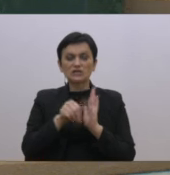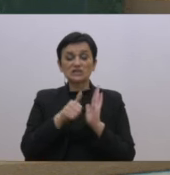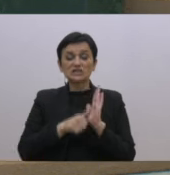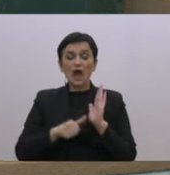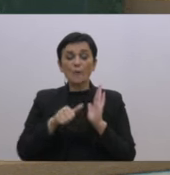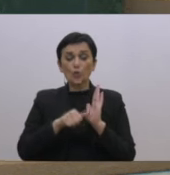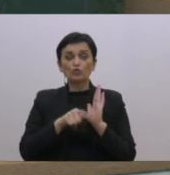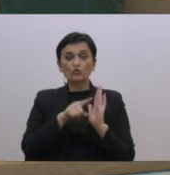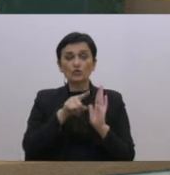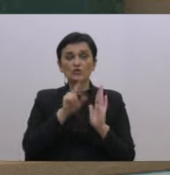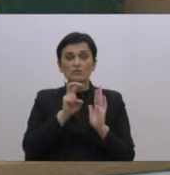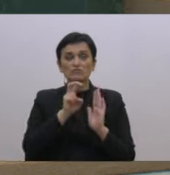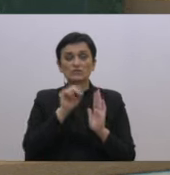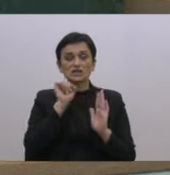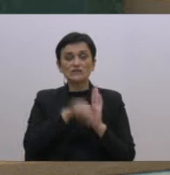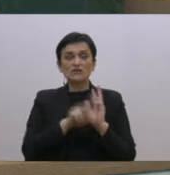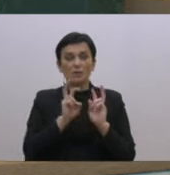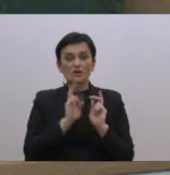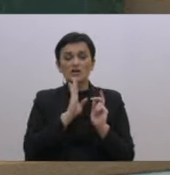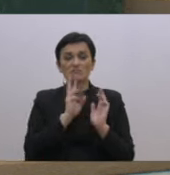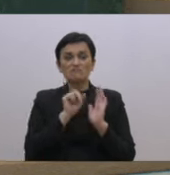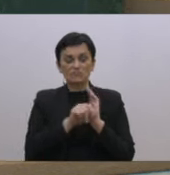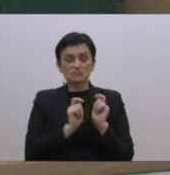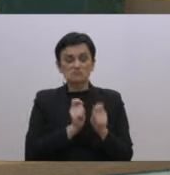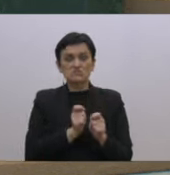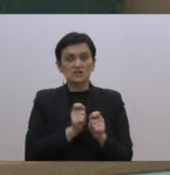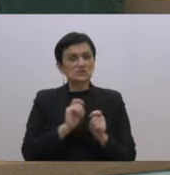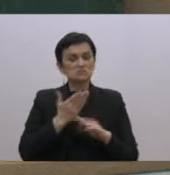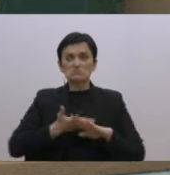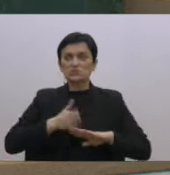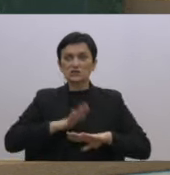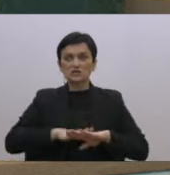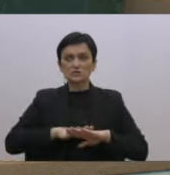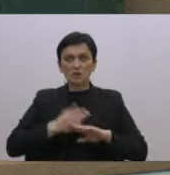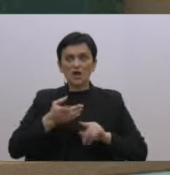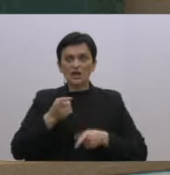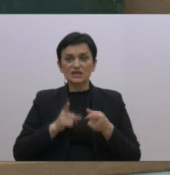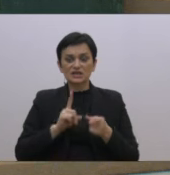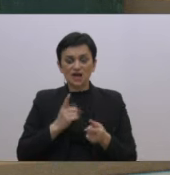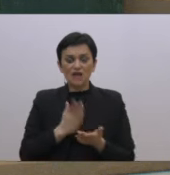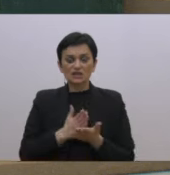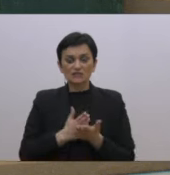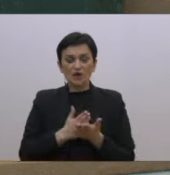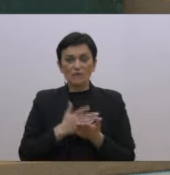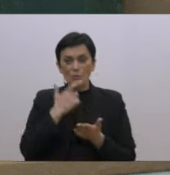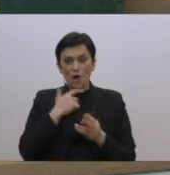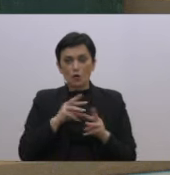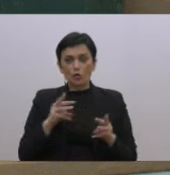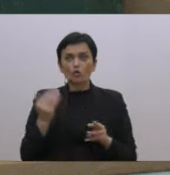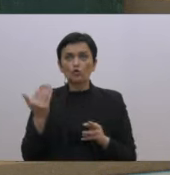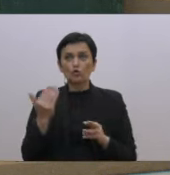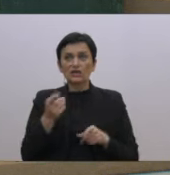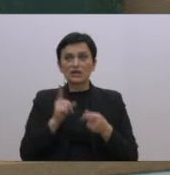შემთხვევას ფემიციდის კლასიფიკაცია მიეცა და ძალიან ძიმეა ის რეალობა, რა რეალობაც გვაქვს, ბატონ მინისტრო, თქვენ იცით ეს